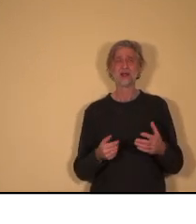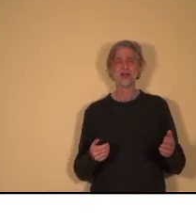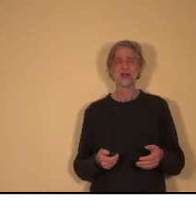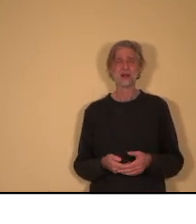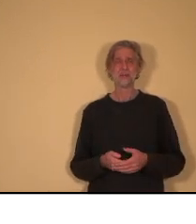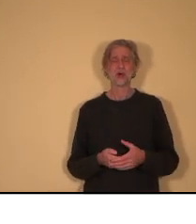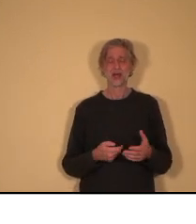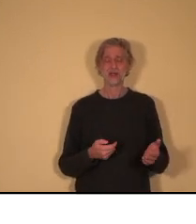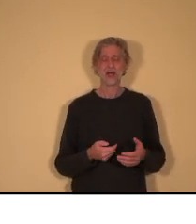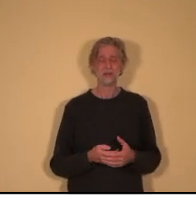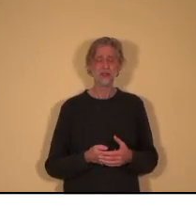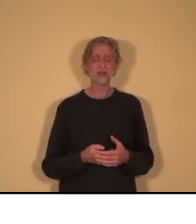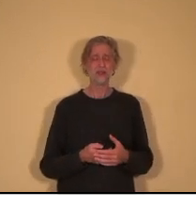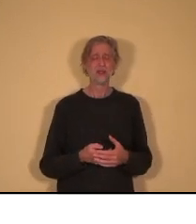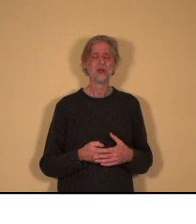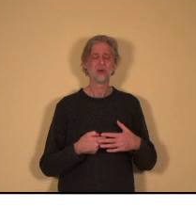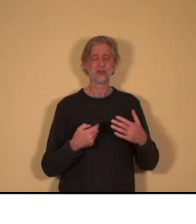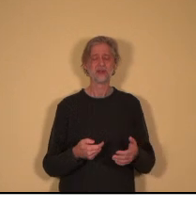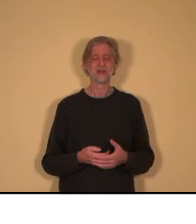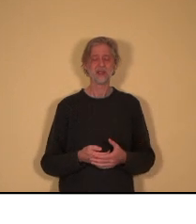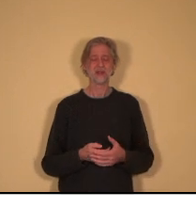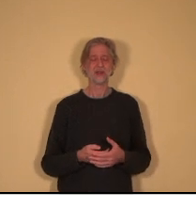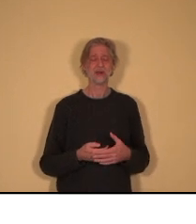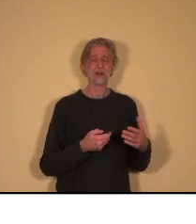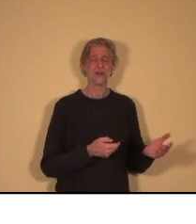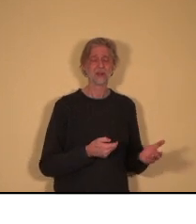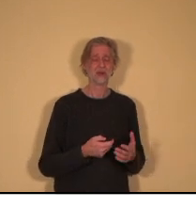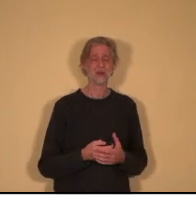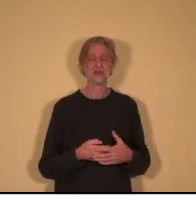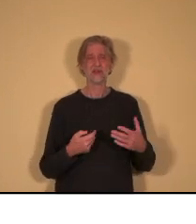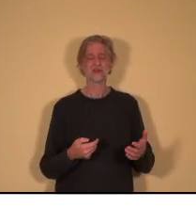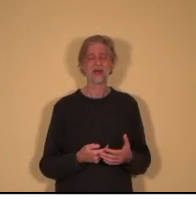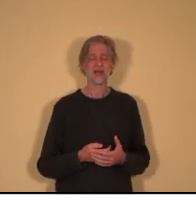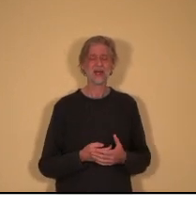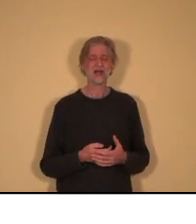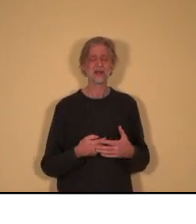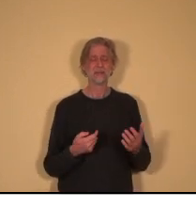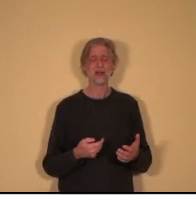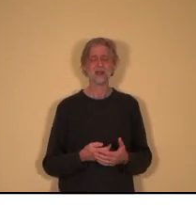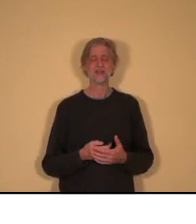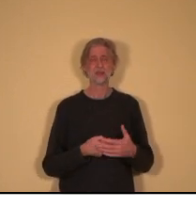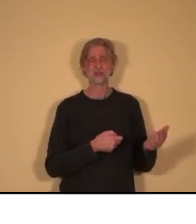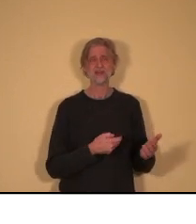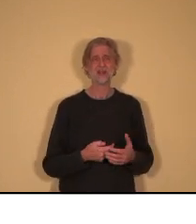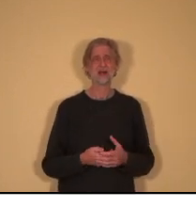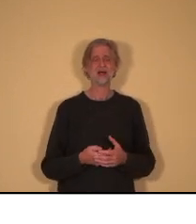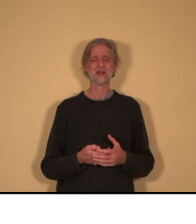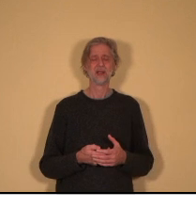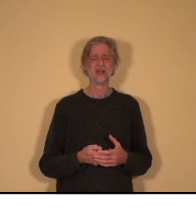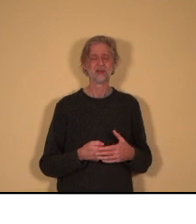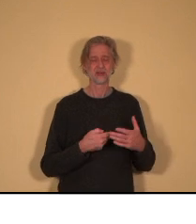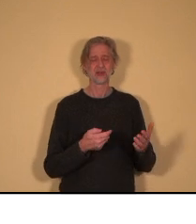hat organische Amine und die können das CO2 anlagern bei 27